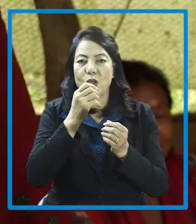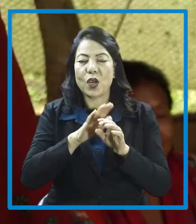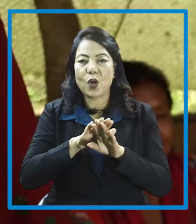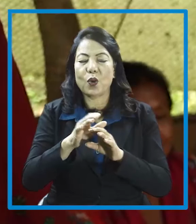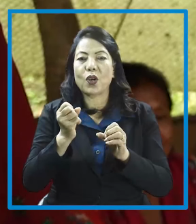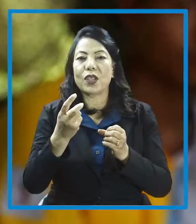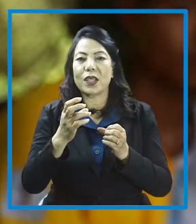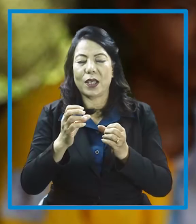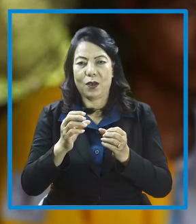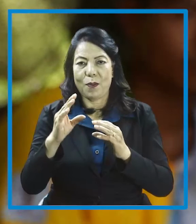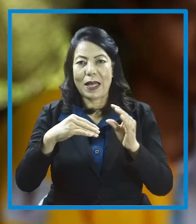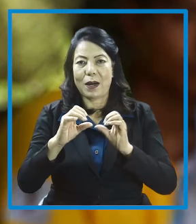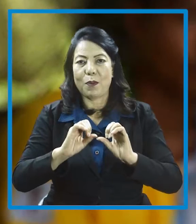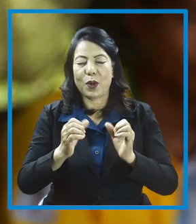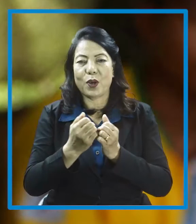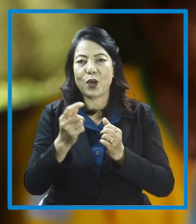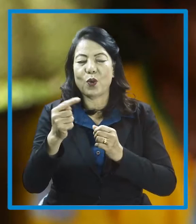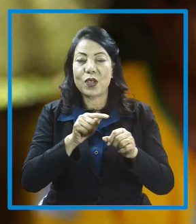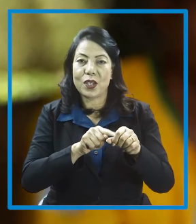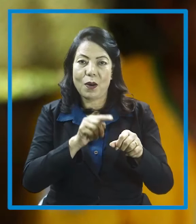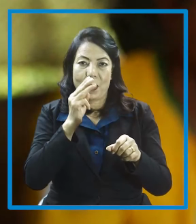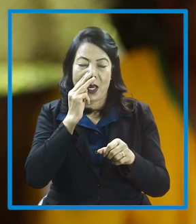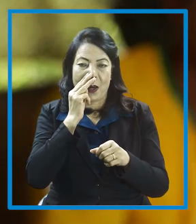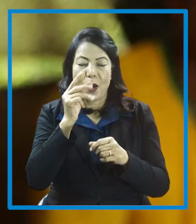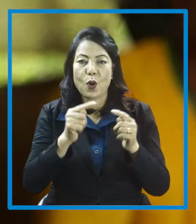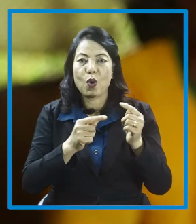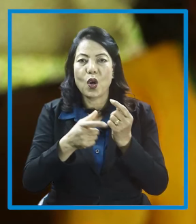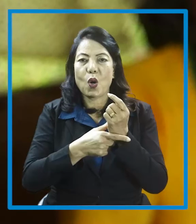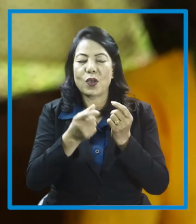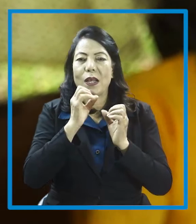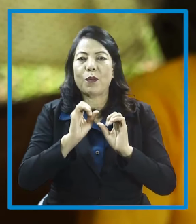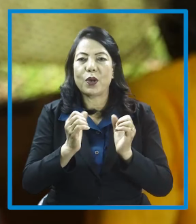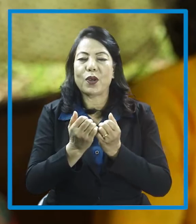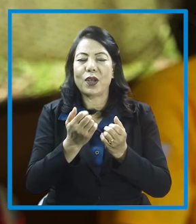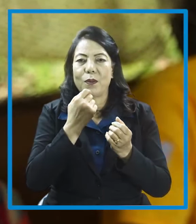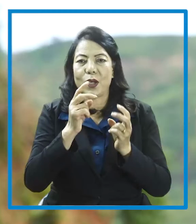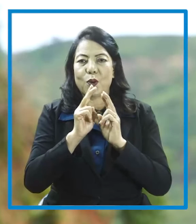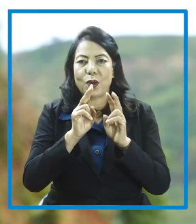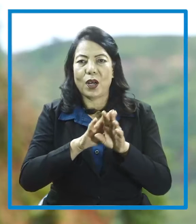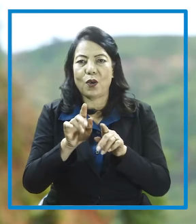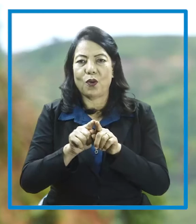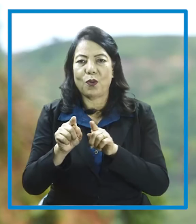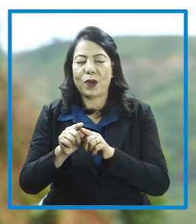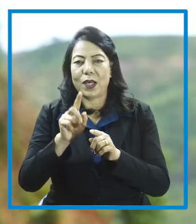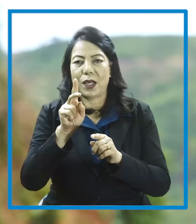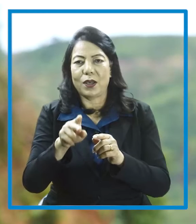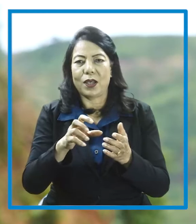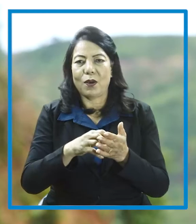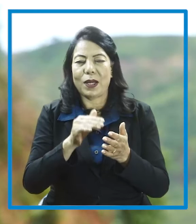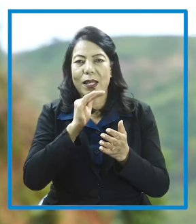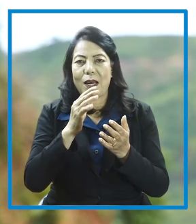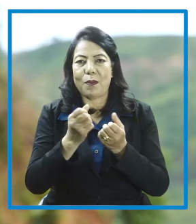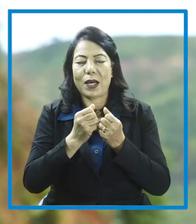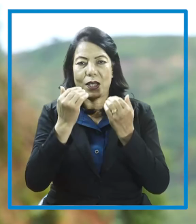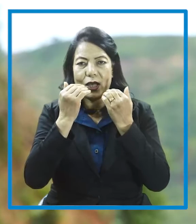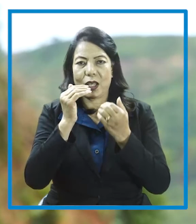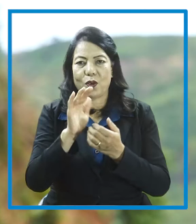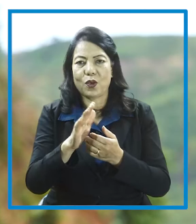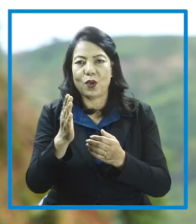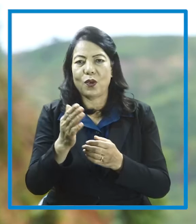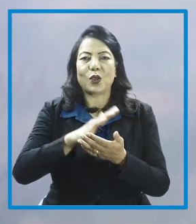हाम्रो औषधिहरू कति युज गर्ने होइन, अब कुन टाइममा चाहिँ कुन औषधिलाई युज गर्ने भन्ने कुराहरू पनि अहिले हामी पाठशालाबाट चाहिँ